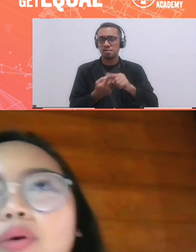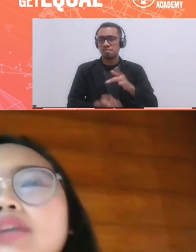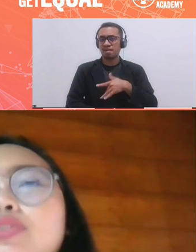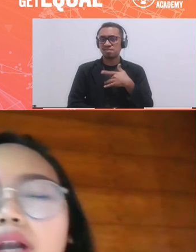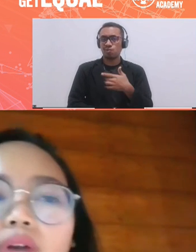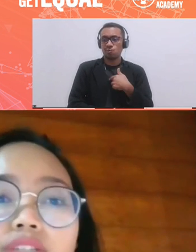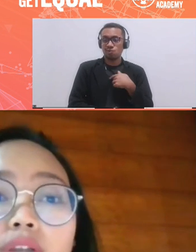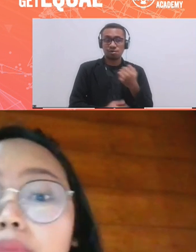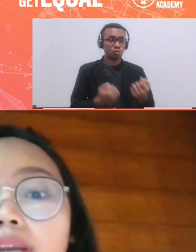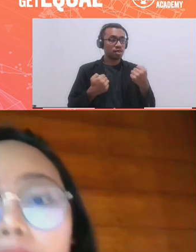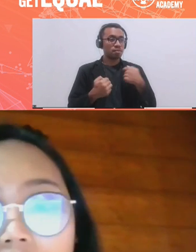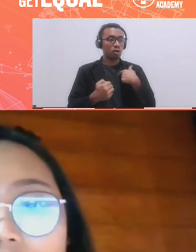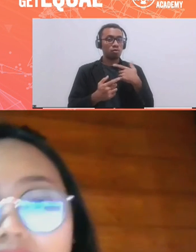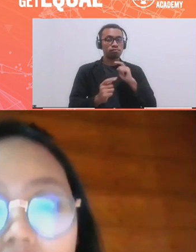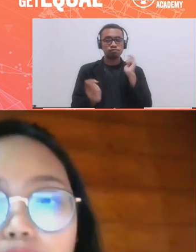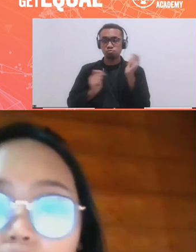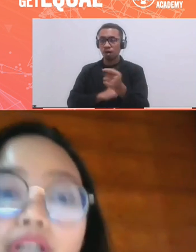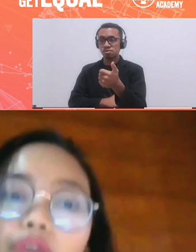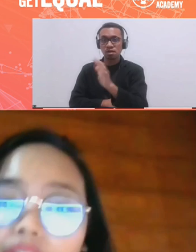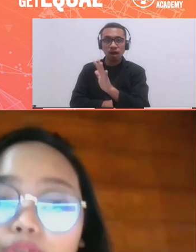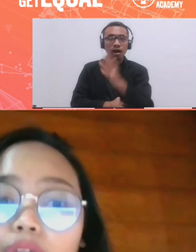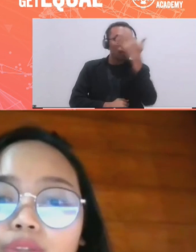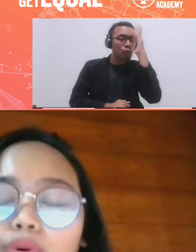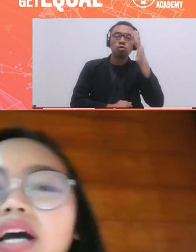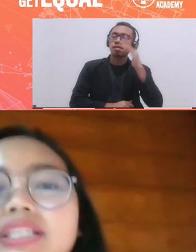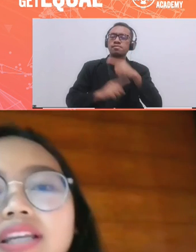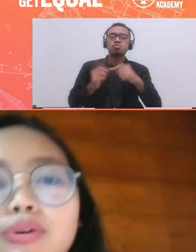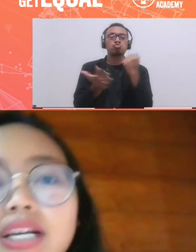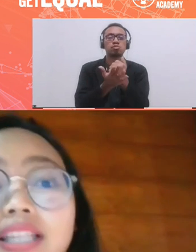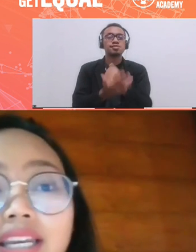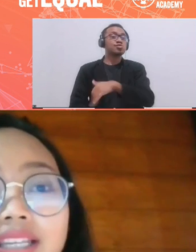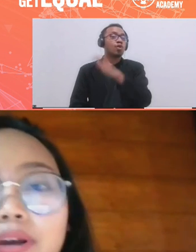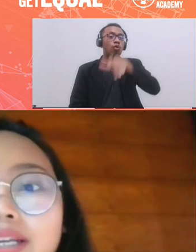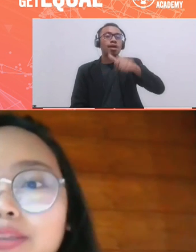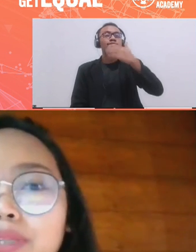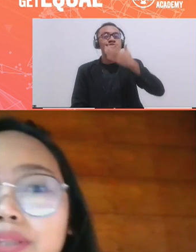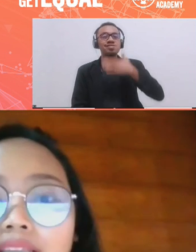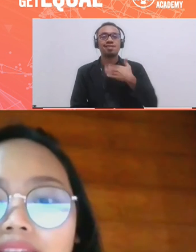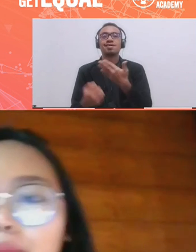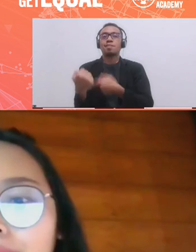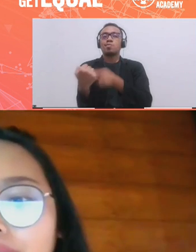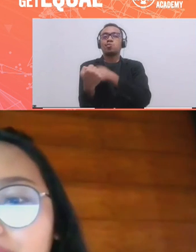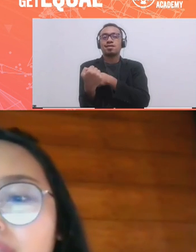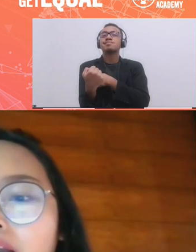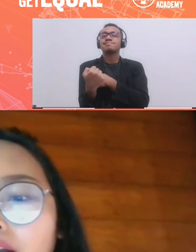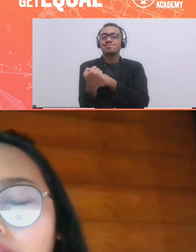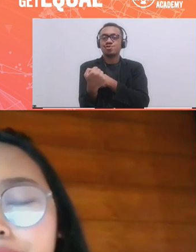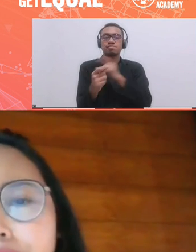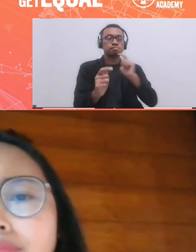gue kekuatan untuk melakukan sesuatu, but apparently kita semua punya kekuatan untuk itu. Jadi aku rasa tadi ya dengan teman-teman tadi apa